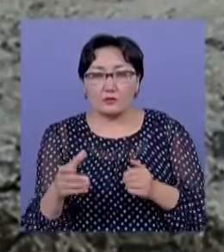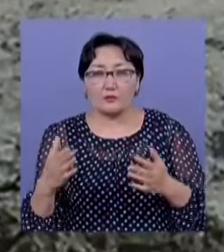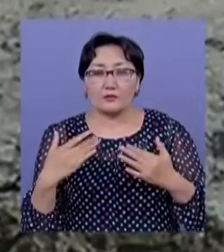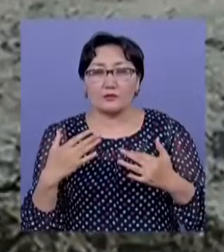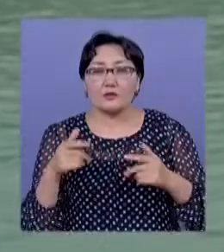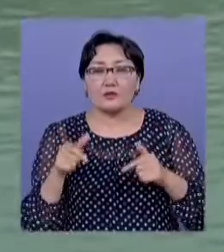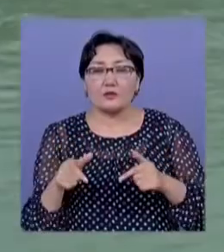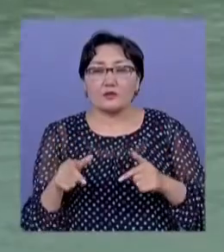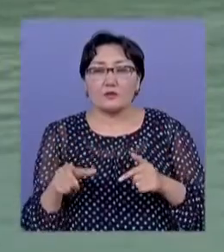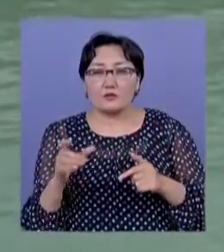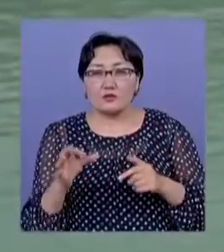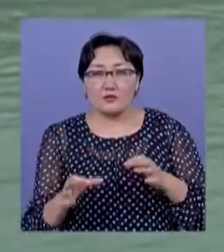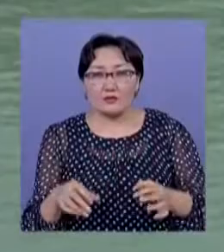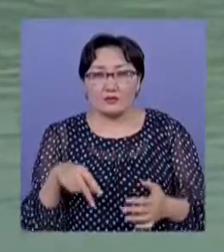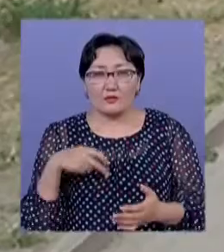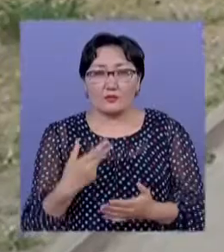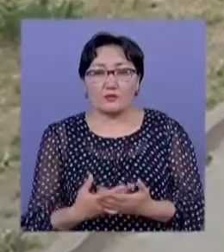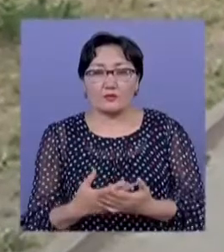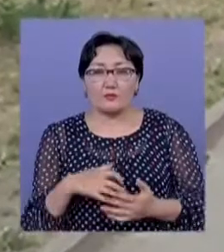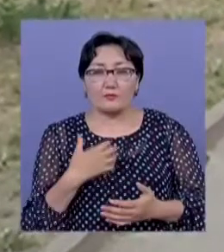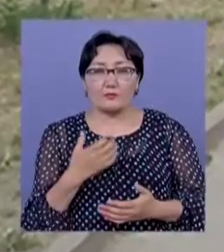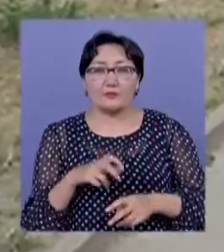Мына шұңқырларға түсіп кетеміз бе деп қорқамыз.